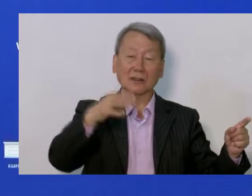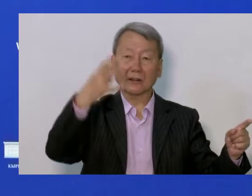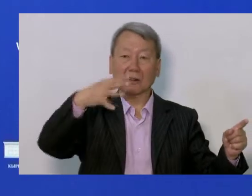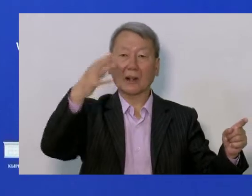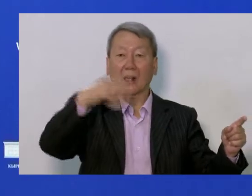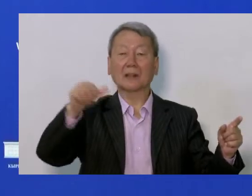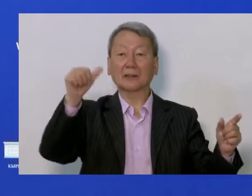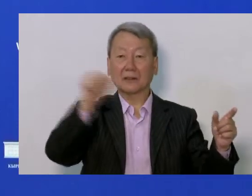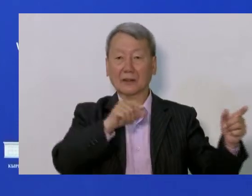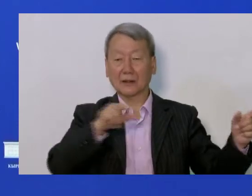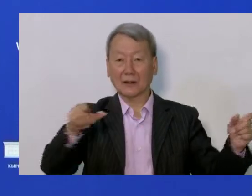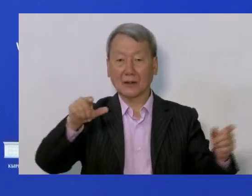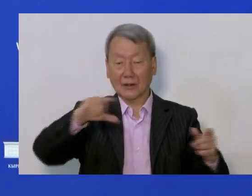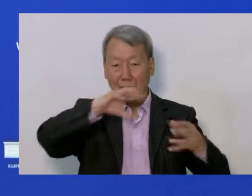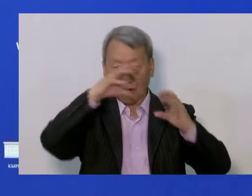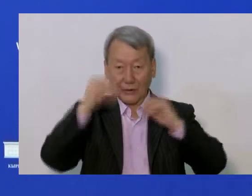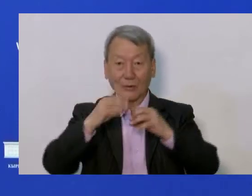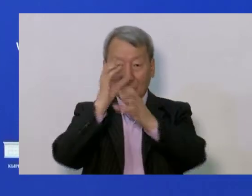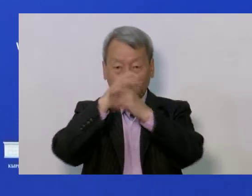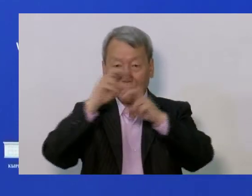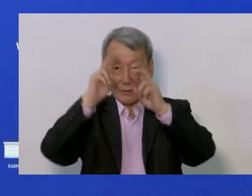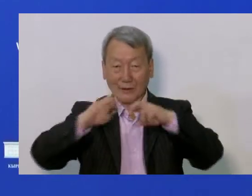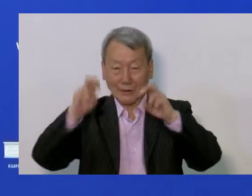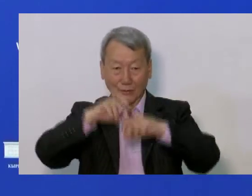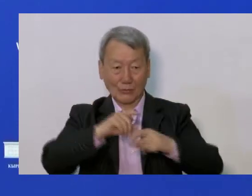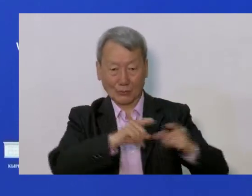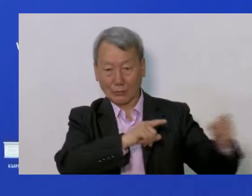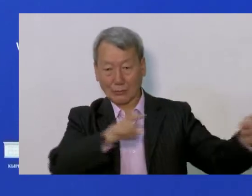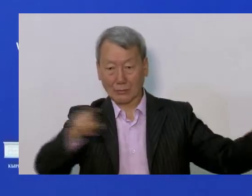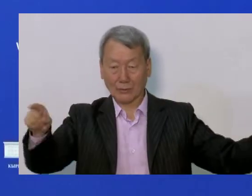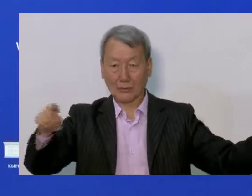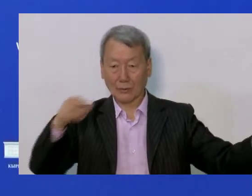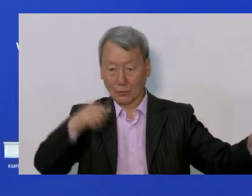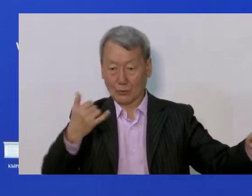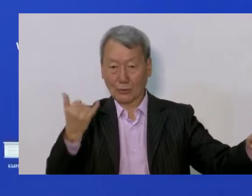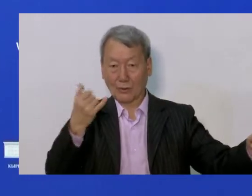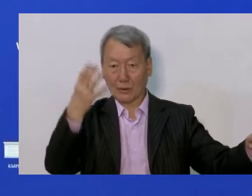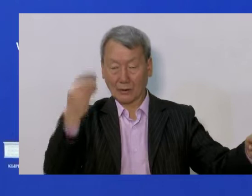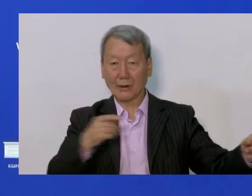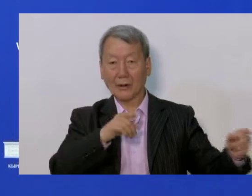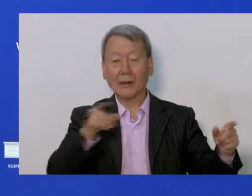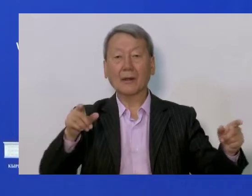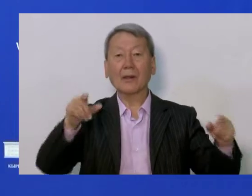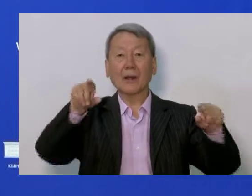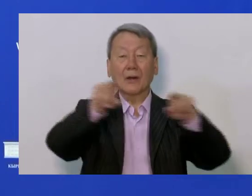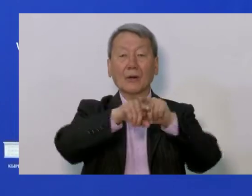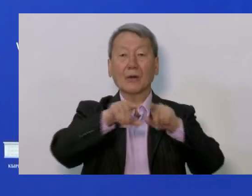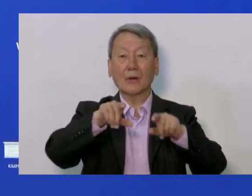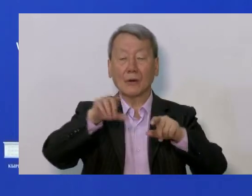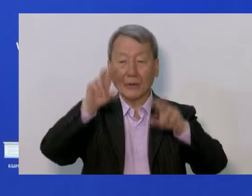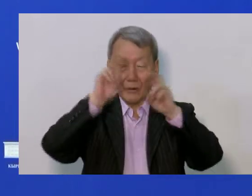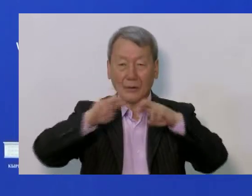144646 жыйынтыгын алдык лабораториялык тесттөрдүн ичинен. Мына ошол ушунчалык